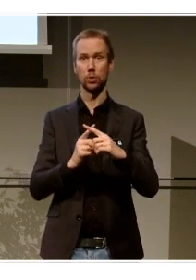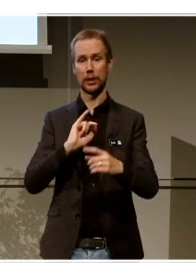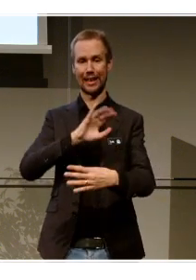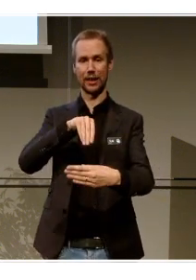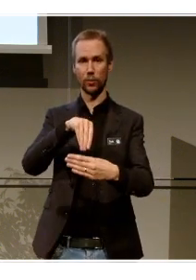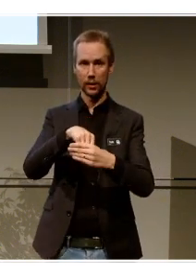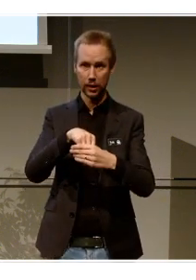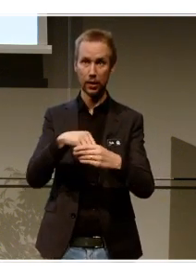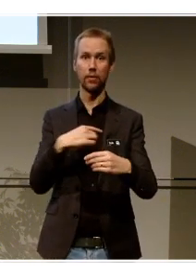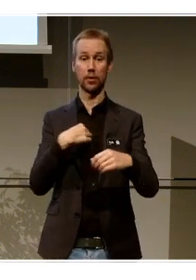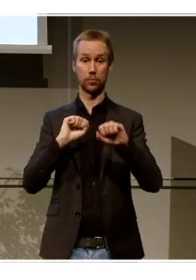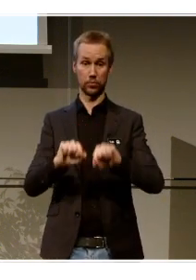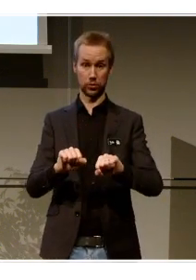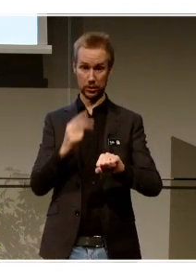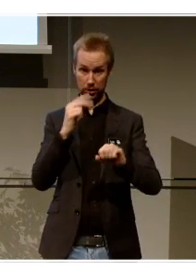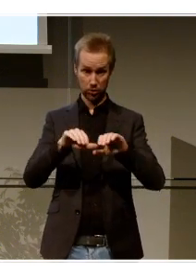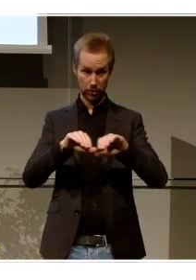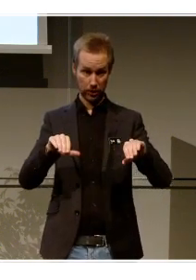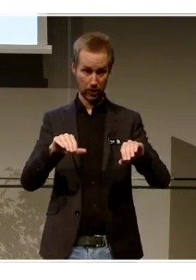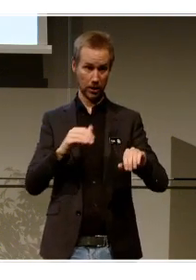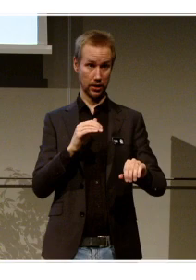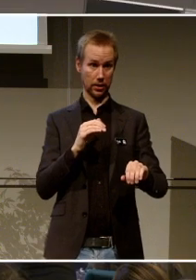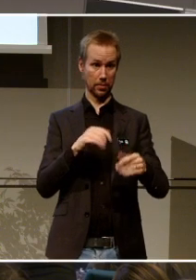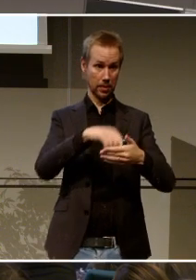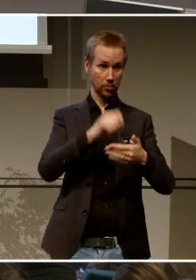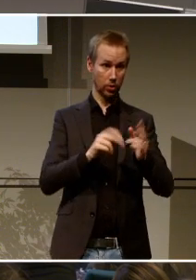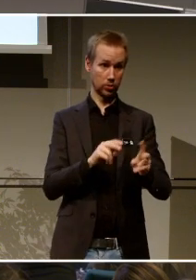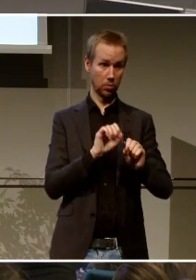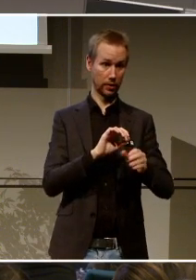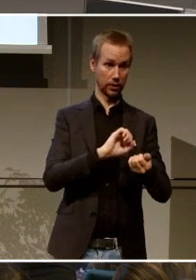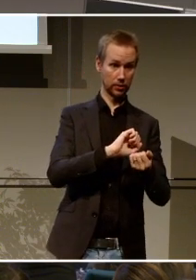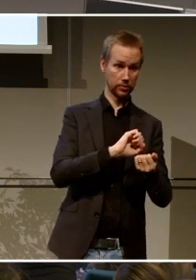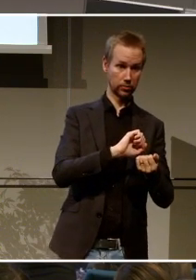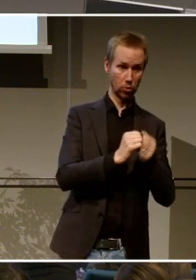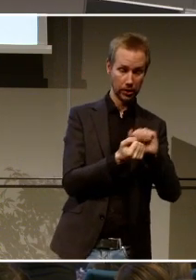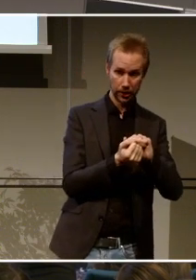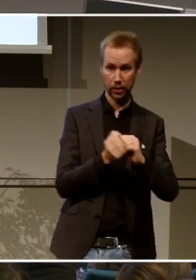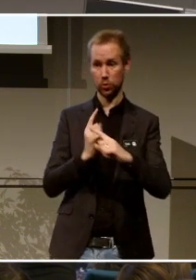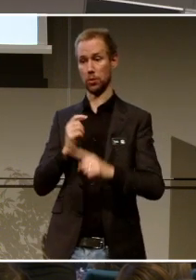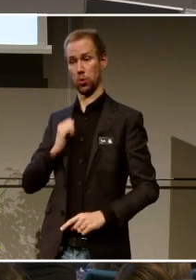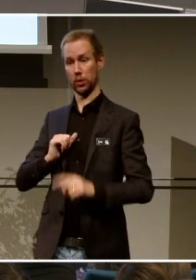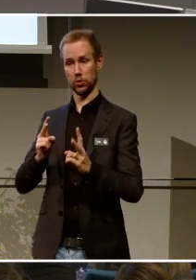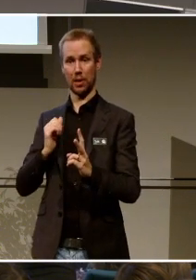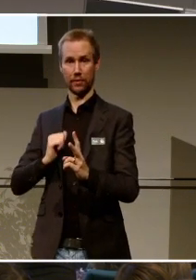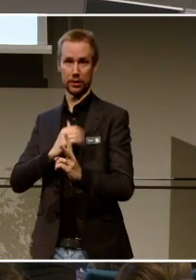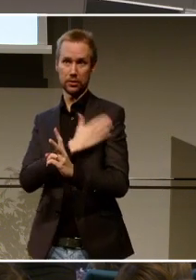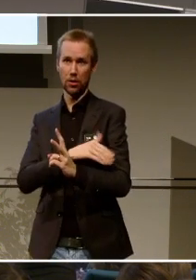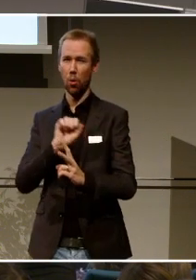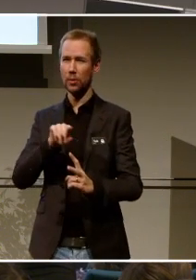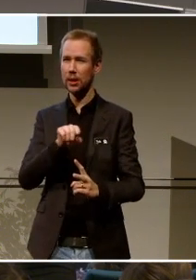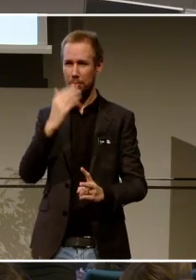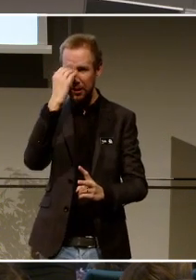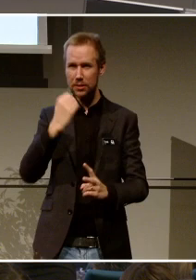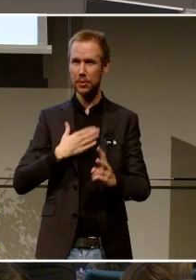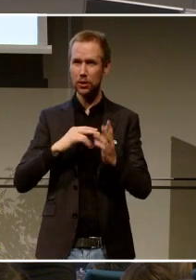kunna skilja på medborgarna som påverkar politiken, brukarna som använder tjänsterna, om ni kommer på ihåg min systemmodell nummer 3.